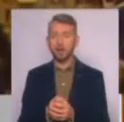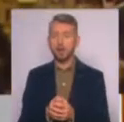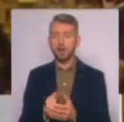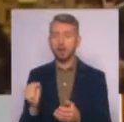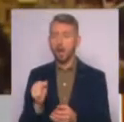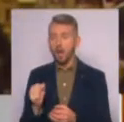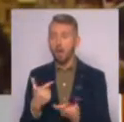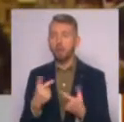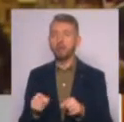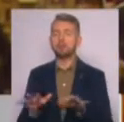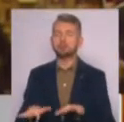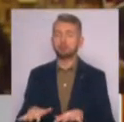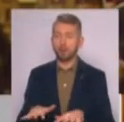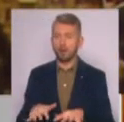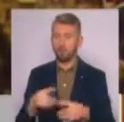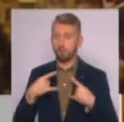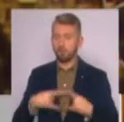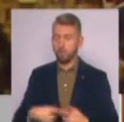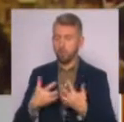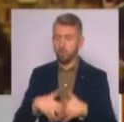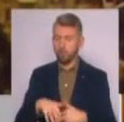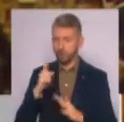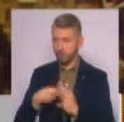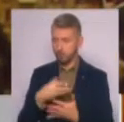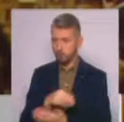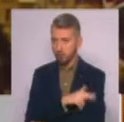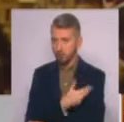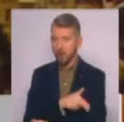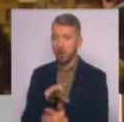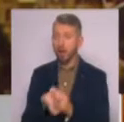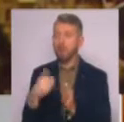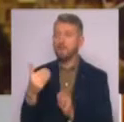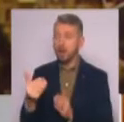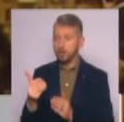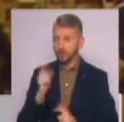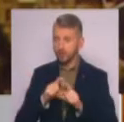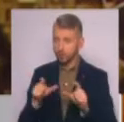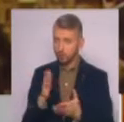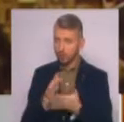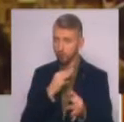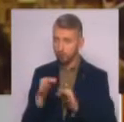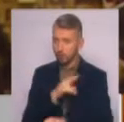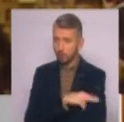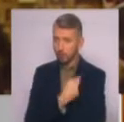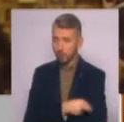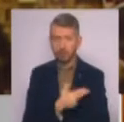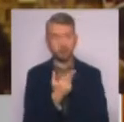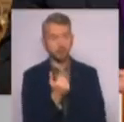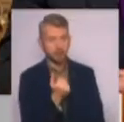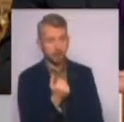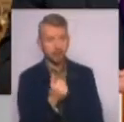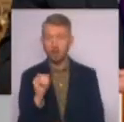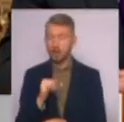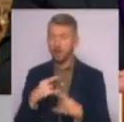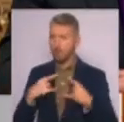своїй поліклініці. А скажіть, будь ласка, а при вашому інституті є консультативна поліклініка? Так, в нас... Велика, і флюорограф там